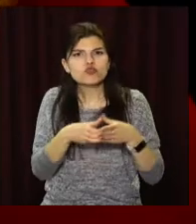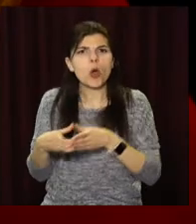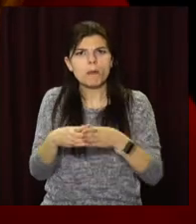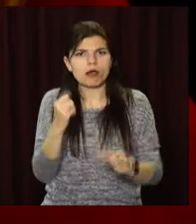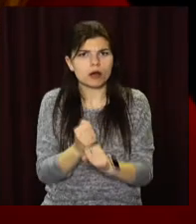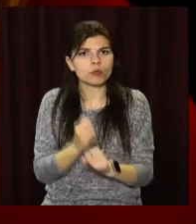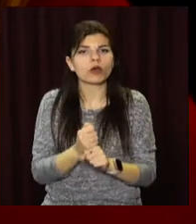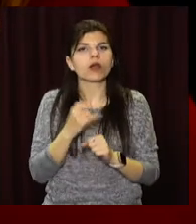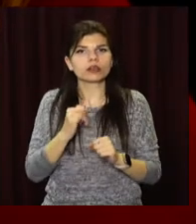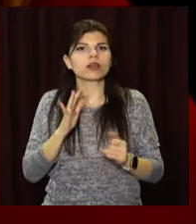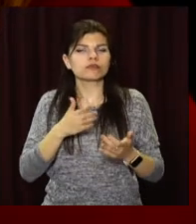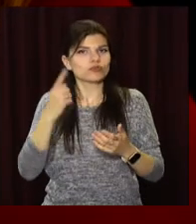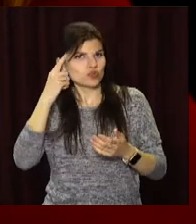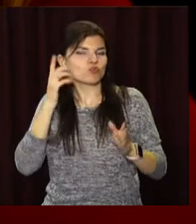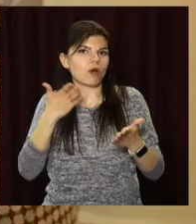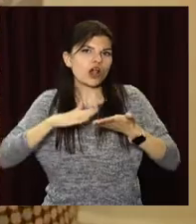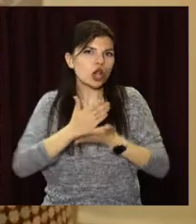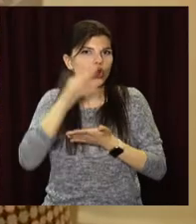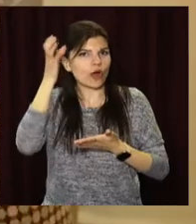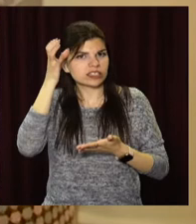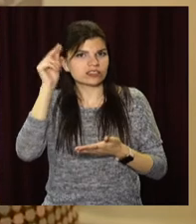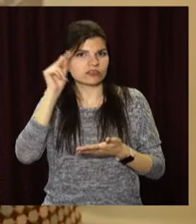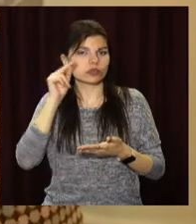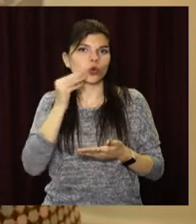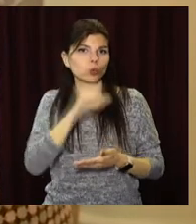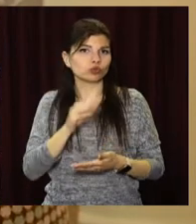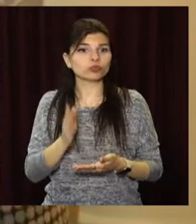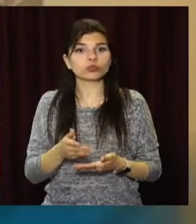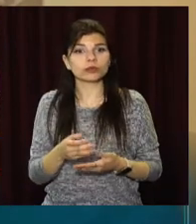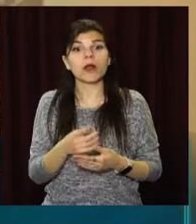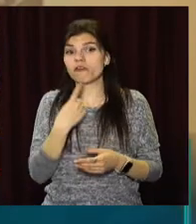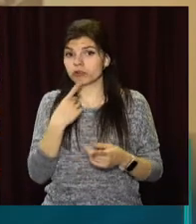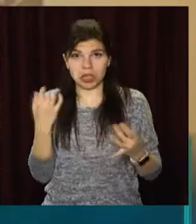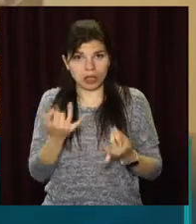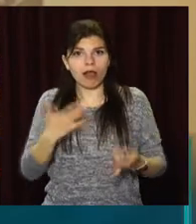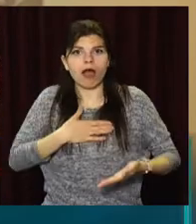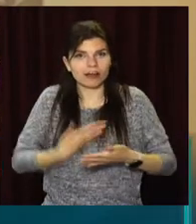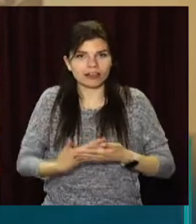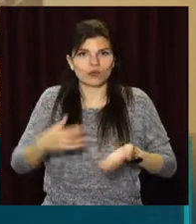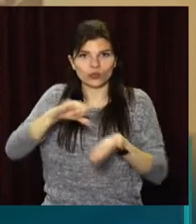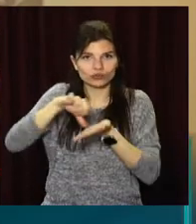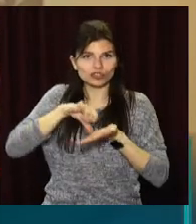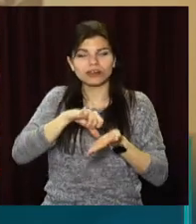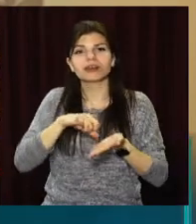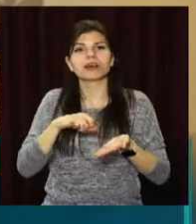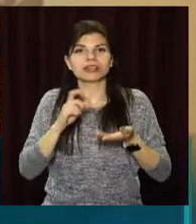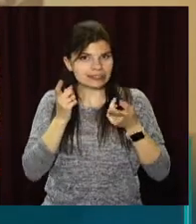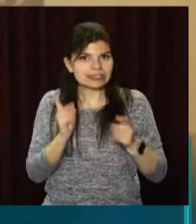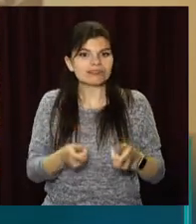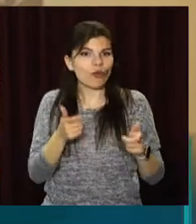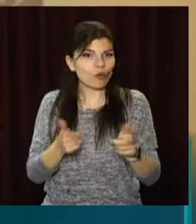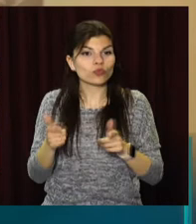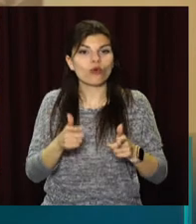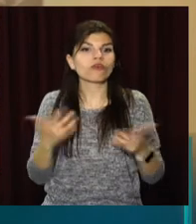свою чергу позначиться і на якості освіти. Цікаві особистості сьогодні прийшли, активні, і вони дійсно